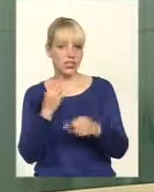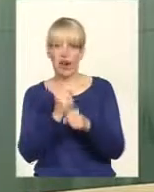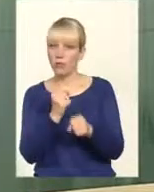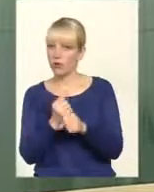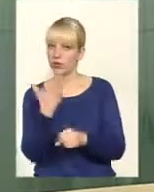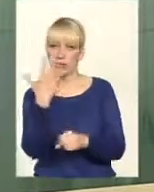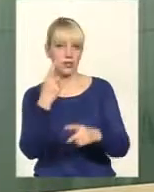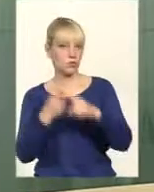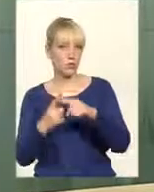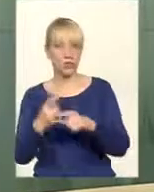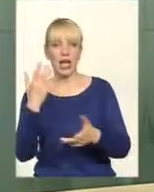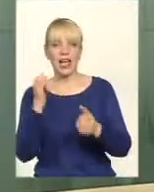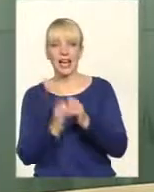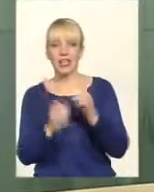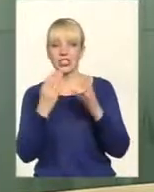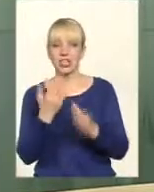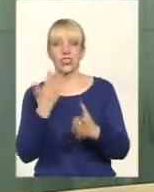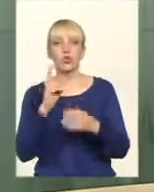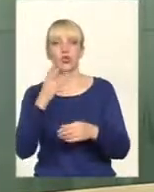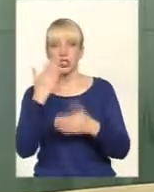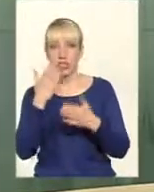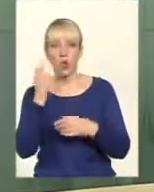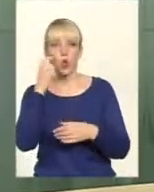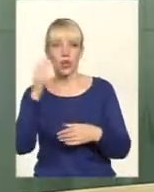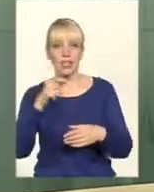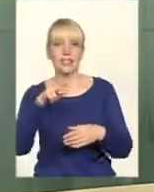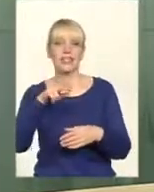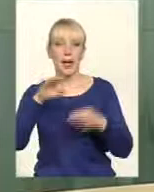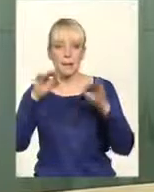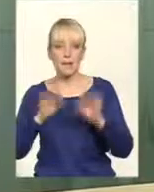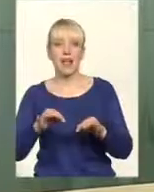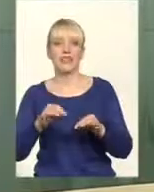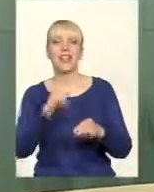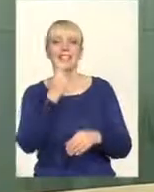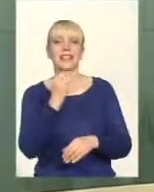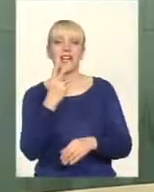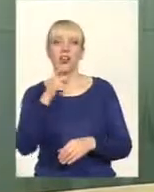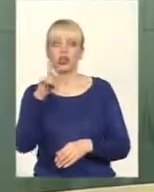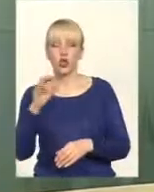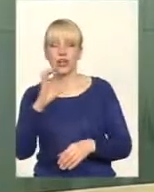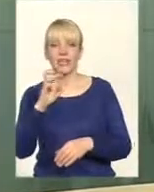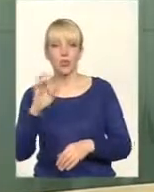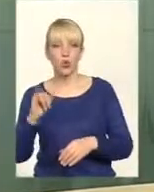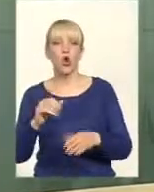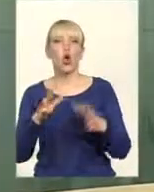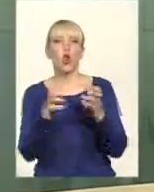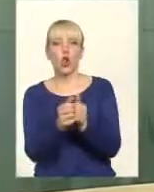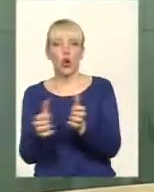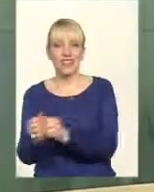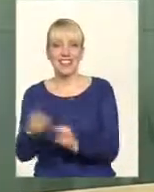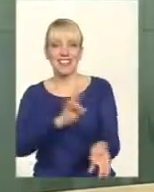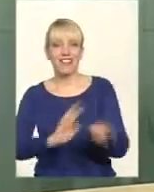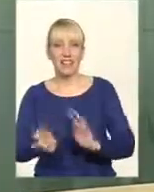плюсом. Каждый день, я думаю, если кто-то там читает «Украинскую правду», «Цензорнет», каждый день СБУ ловит диверсантов,